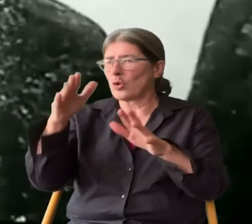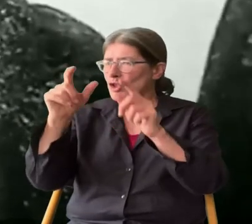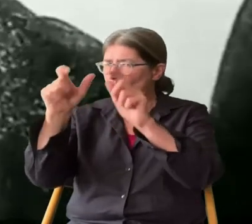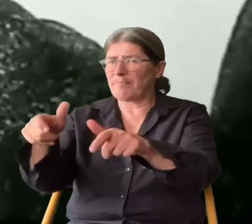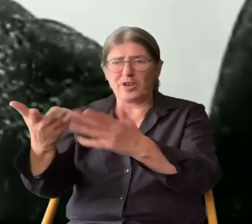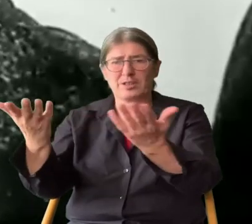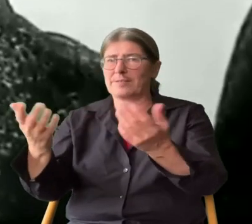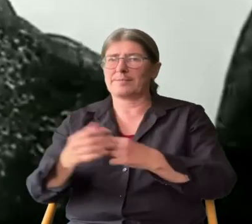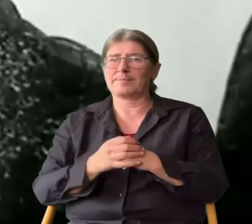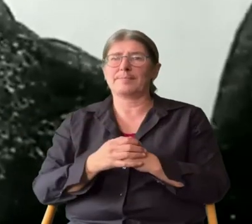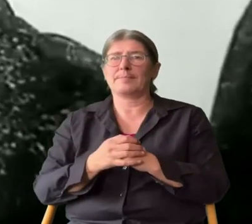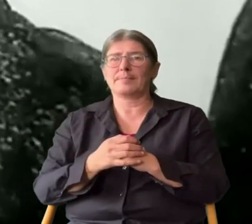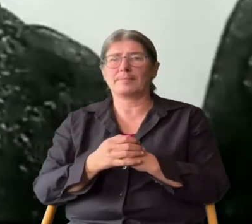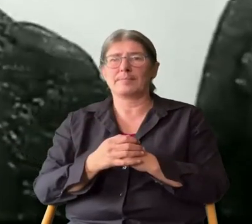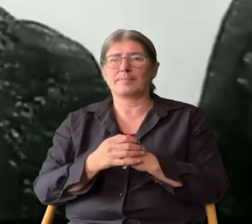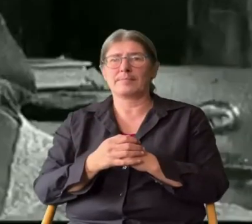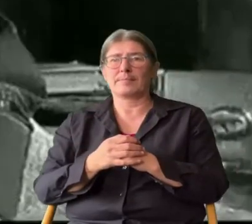Sinnlose Opfer.